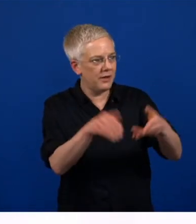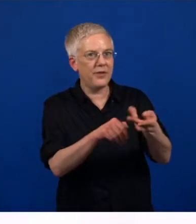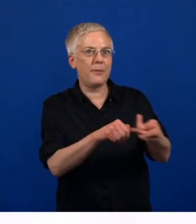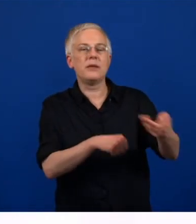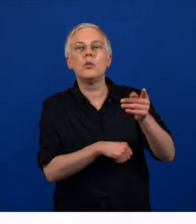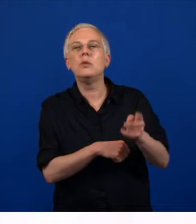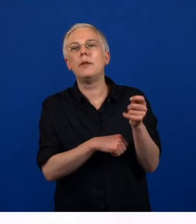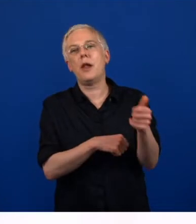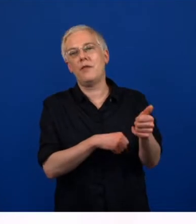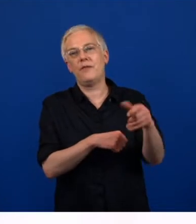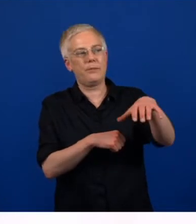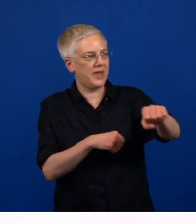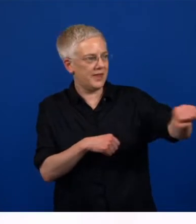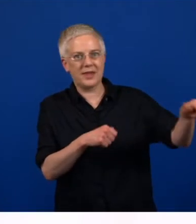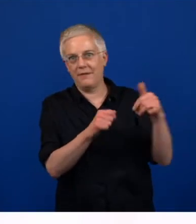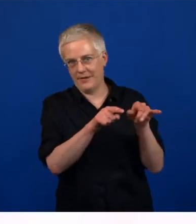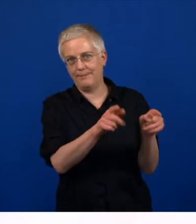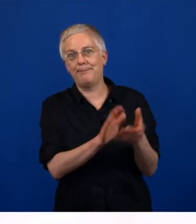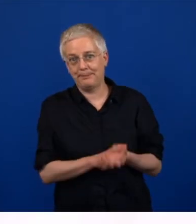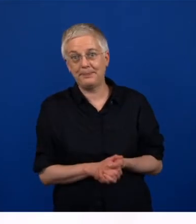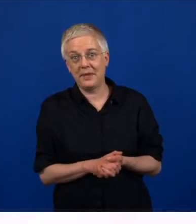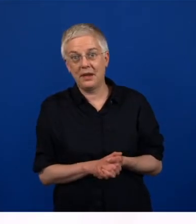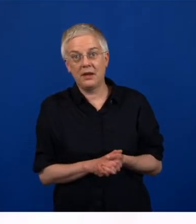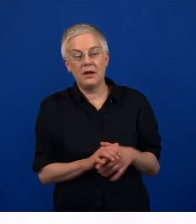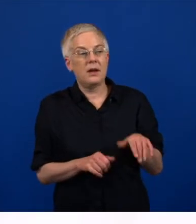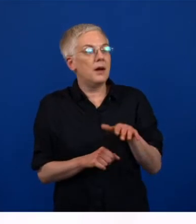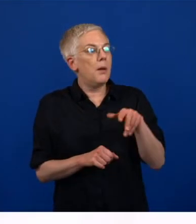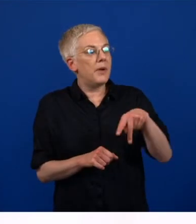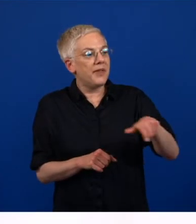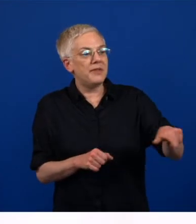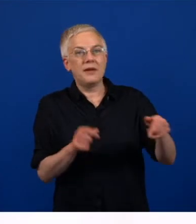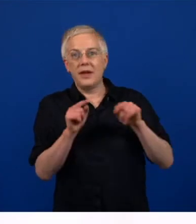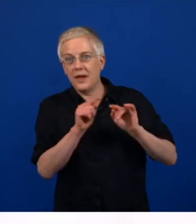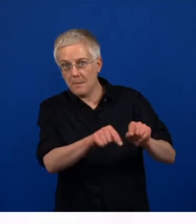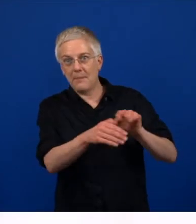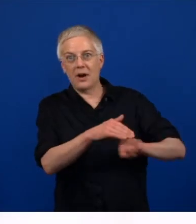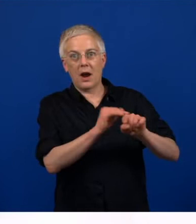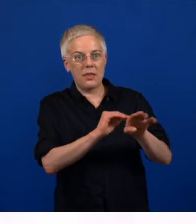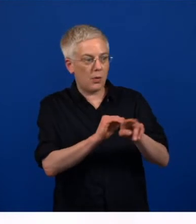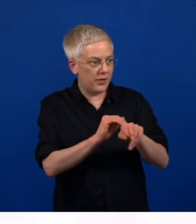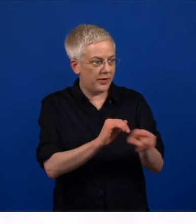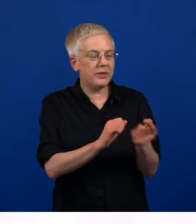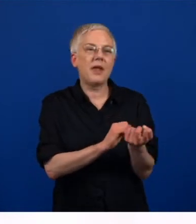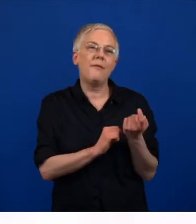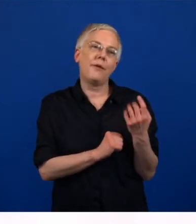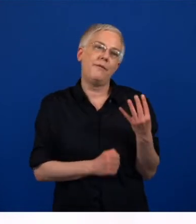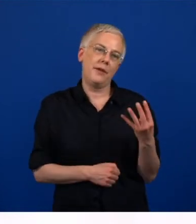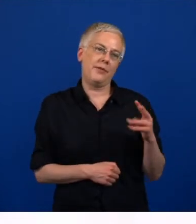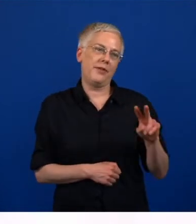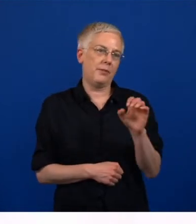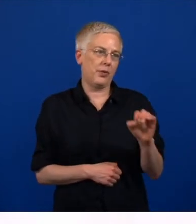Krankenhausbetten. Von allen Patientinnen und Patienten im Krankenhaus sind knapp 24% auf